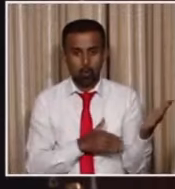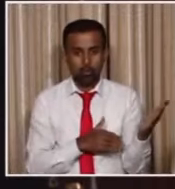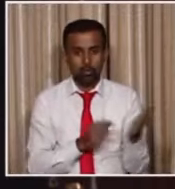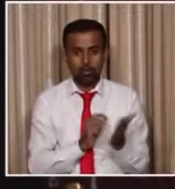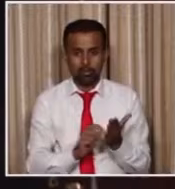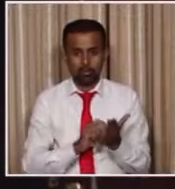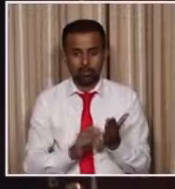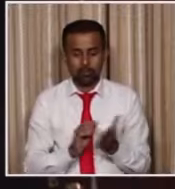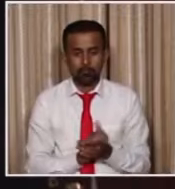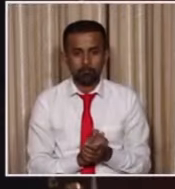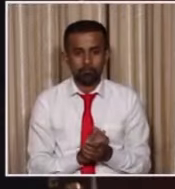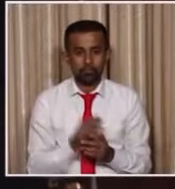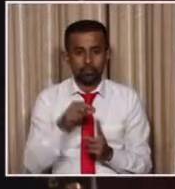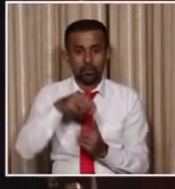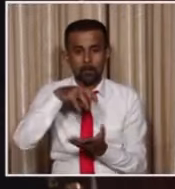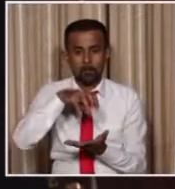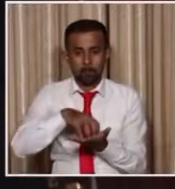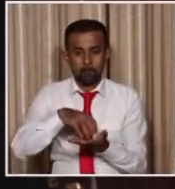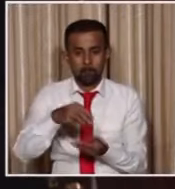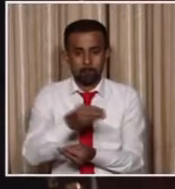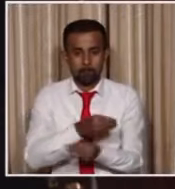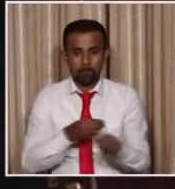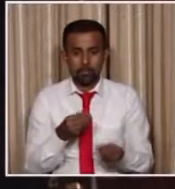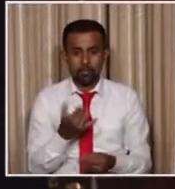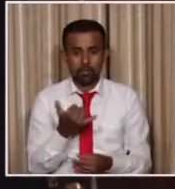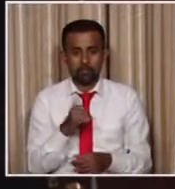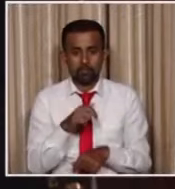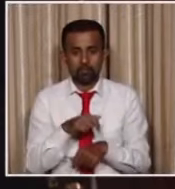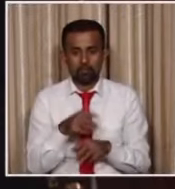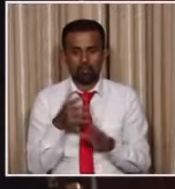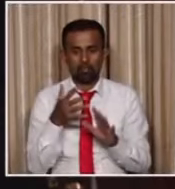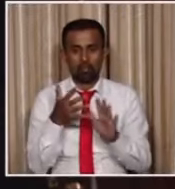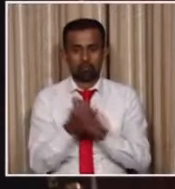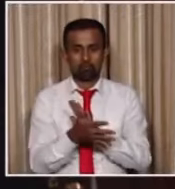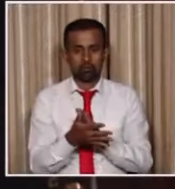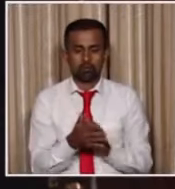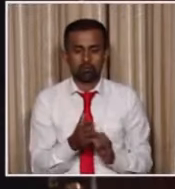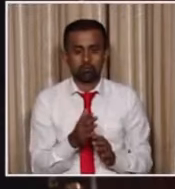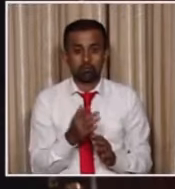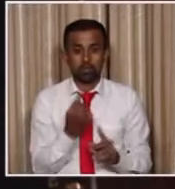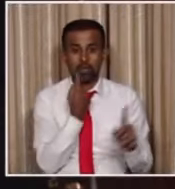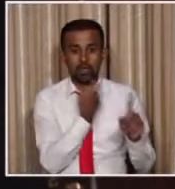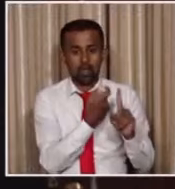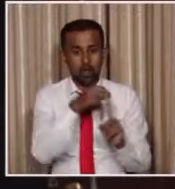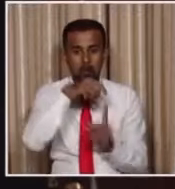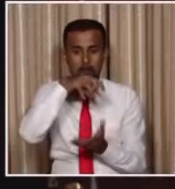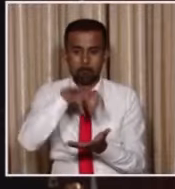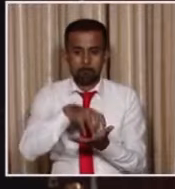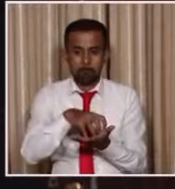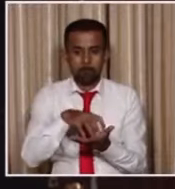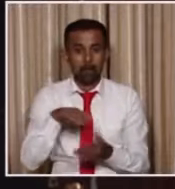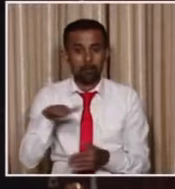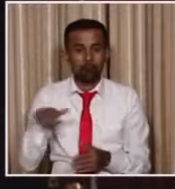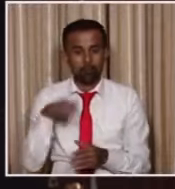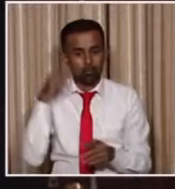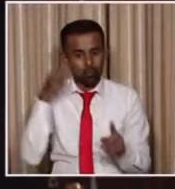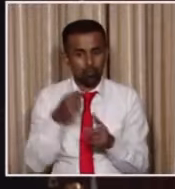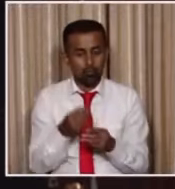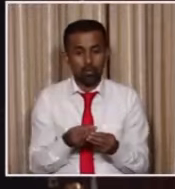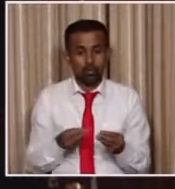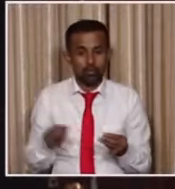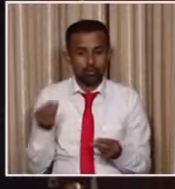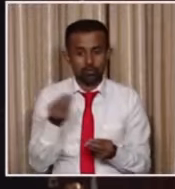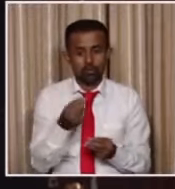කටයුත්තකදී ඒ පළාත් සභාවට සමහර වෙලාවට වැරදීමකින් අපි හිතමු මධ්‍යම පළාත් සභාවට අදාළ ඉඩමක් සම්බන්ධයෙන් බැහැර